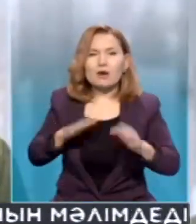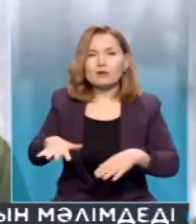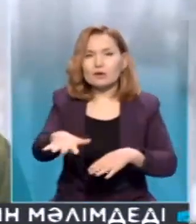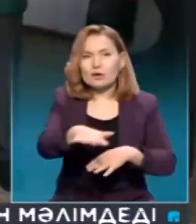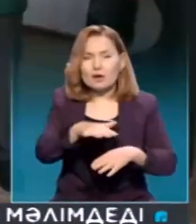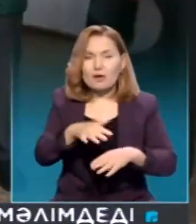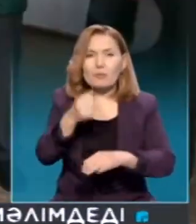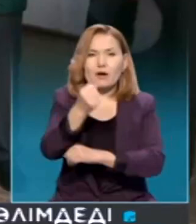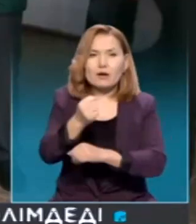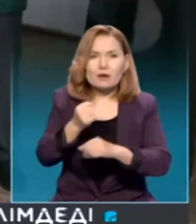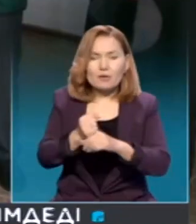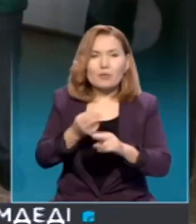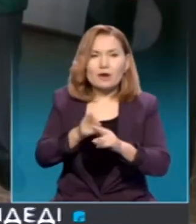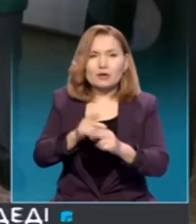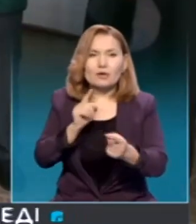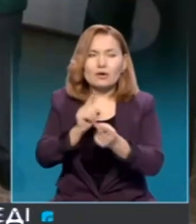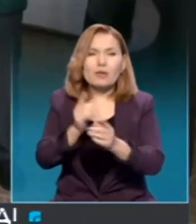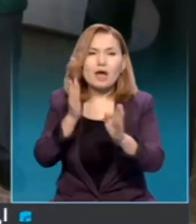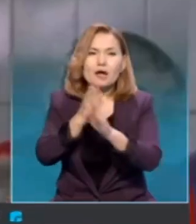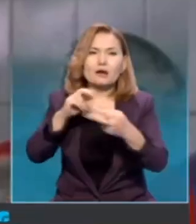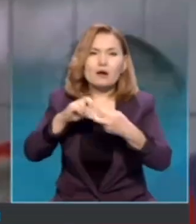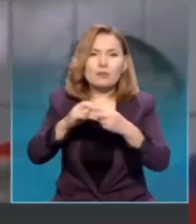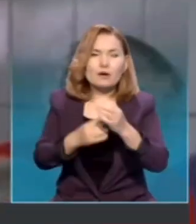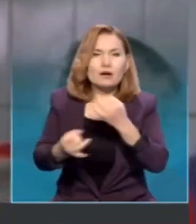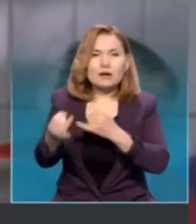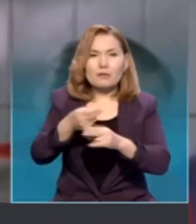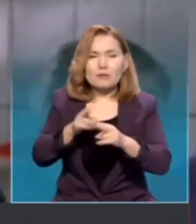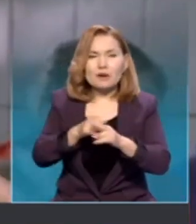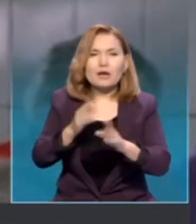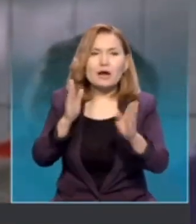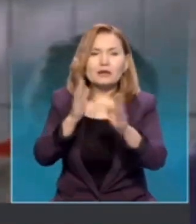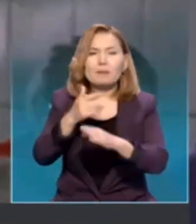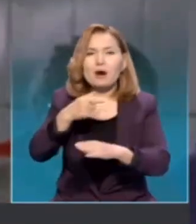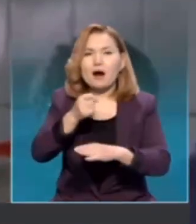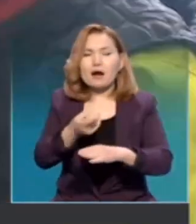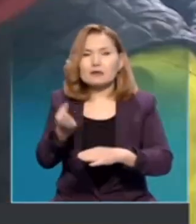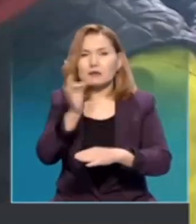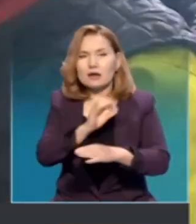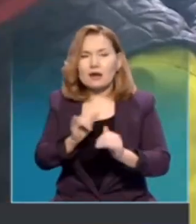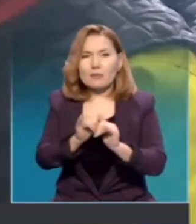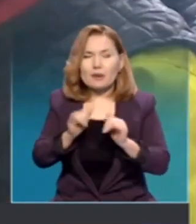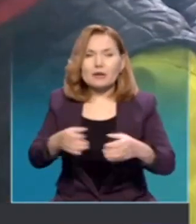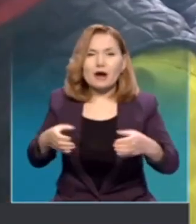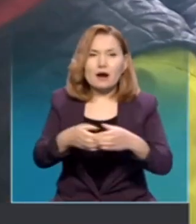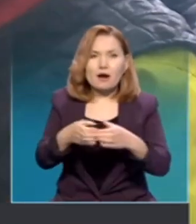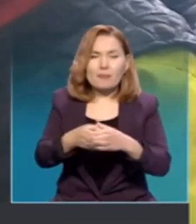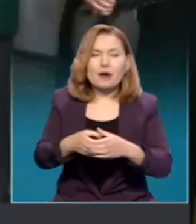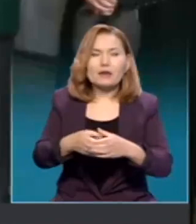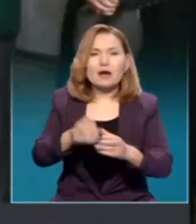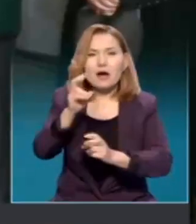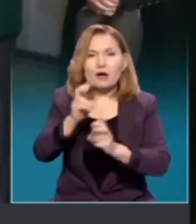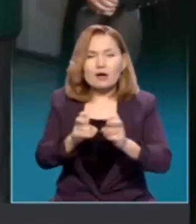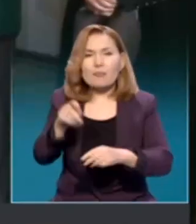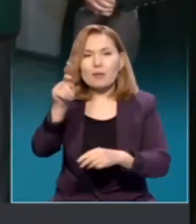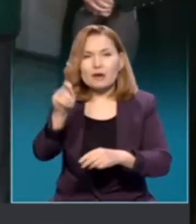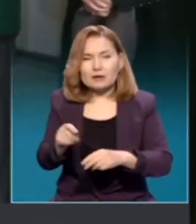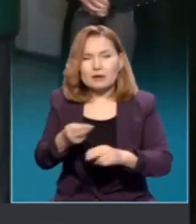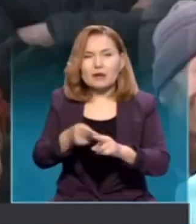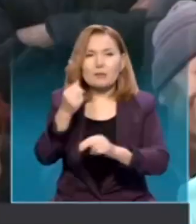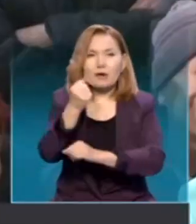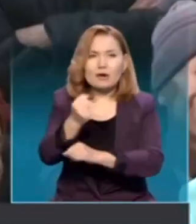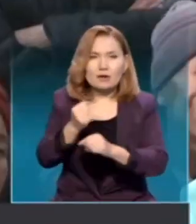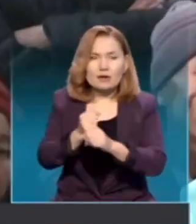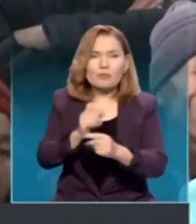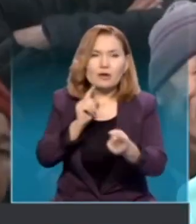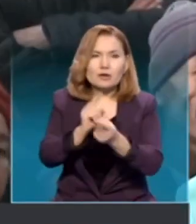жүздесіп, экологиялық мәселелерге қанықты. Бұдан кейін Түлкібас ауданындағы табиғи газды тасымалдаумен айналысатын компанияға ат басын бұрып, сала мамандарына алдағы